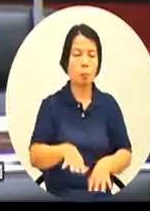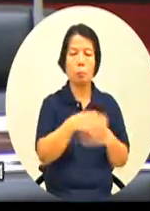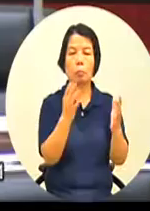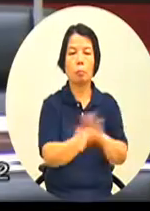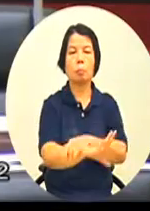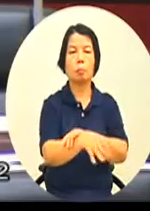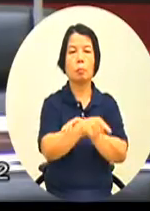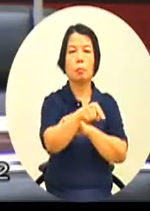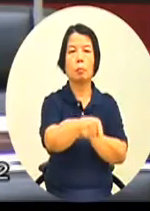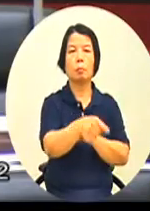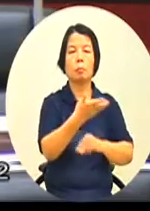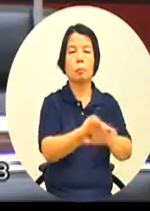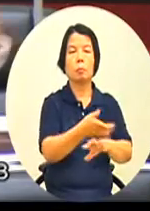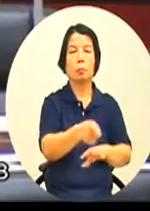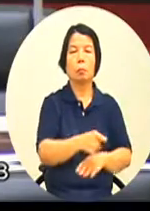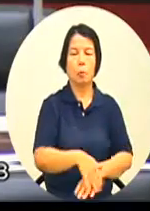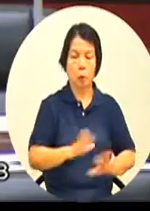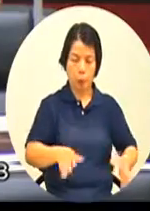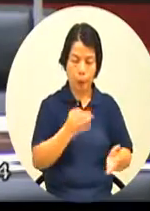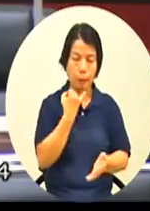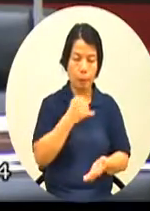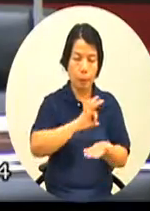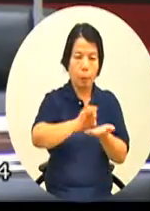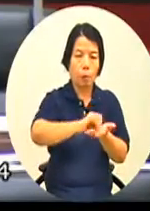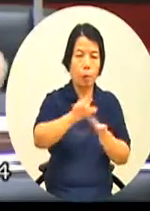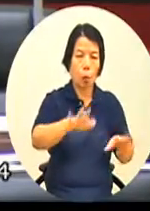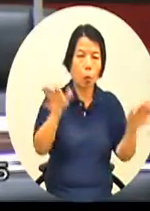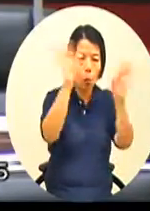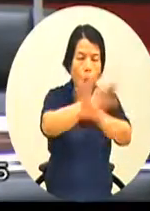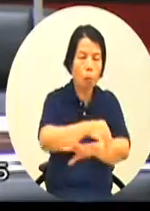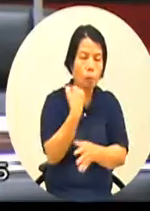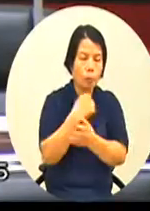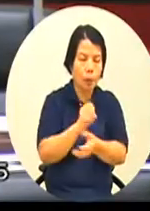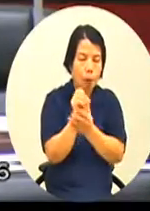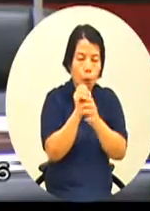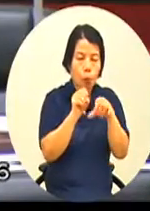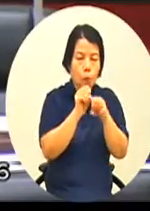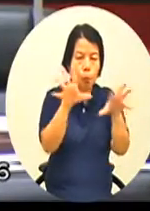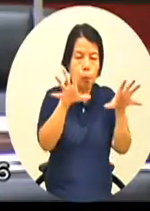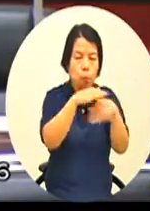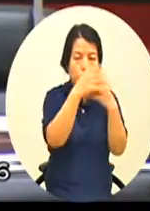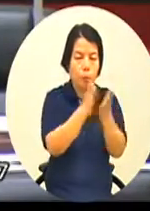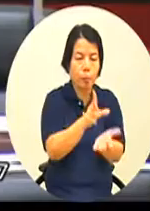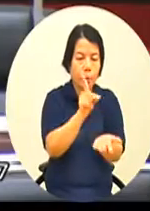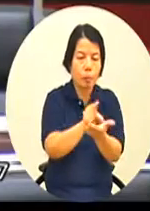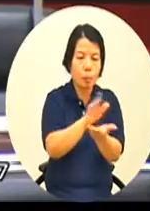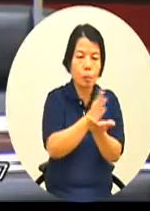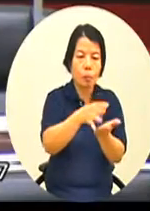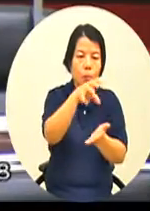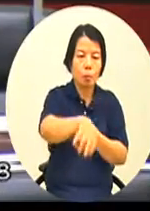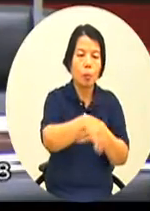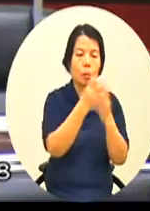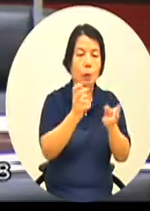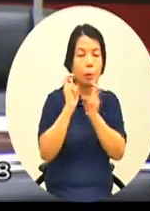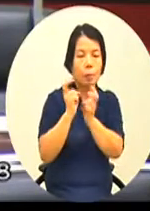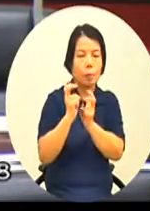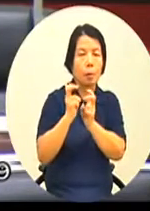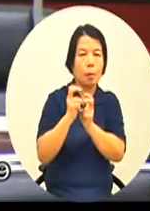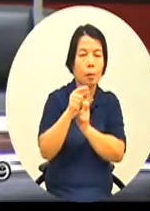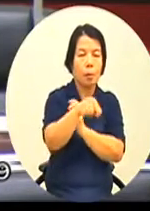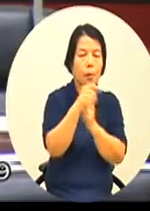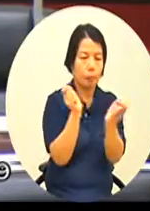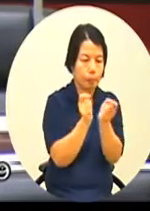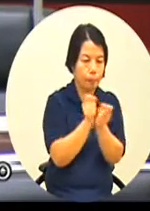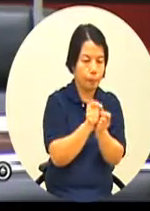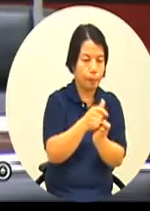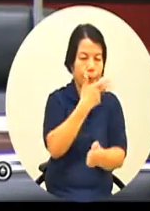脆就用伫遐，啊暗时啊电话拍光光，前进区的人阁会使去，遐拄啊阁捷运站的出口，去啊也阁较方便，